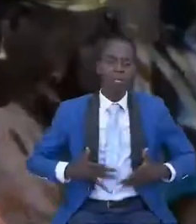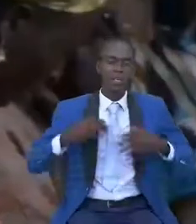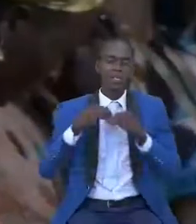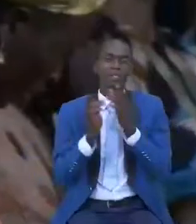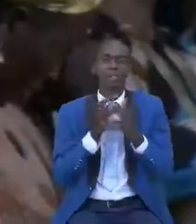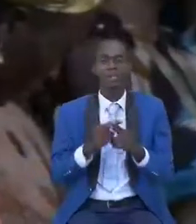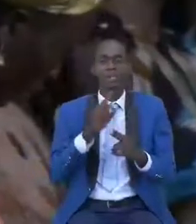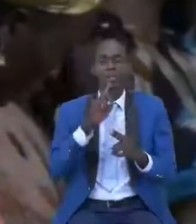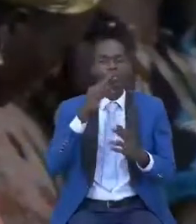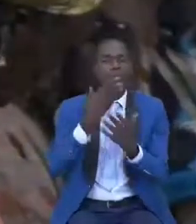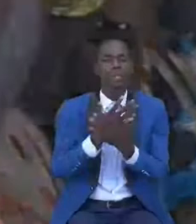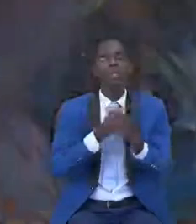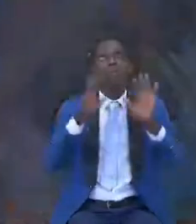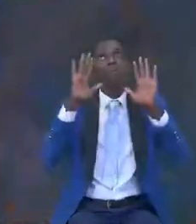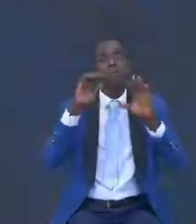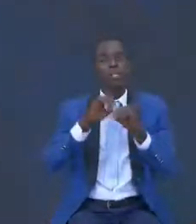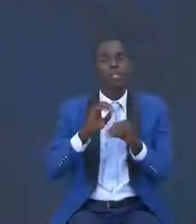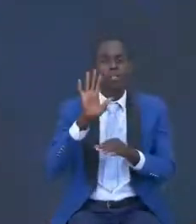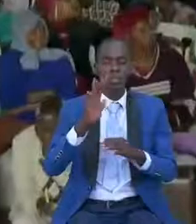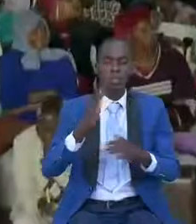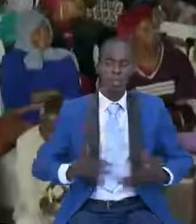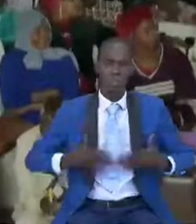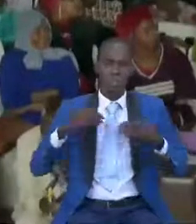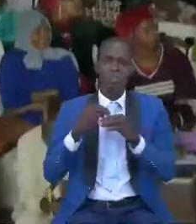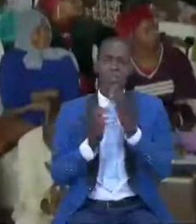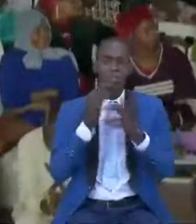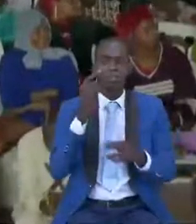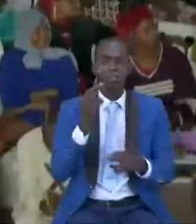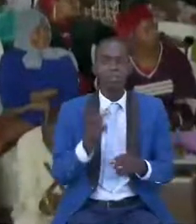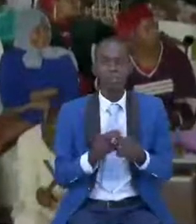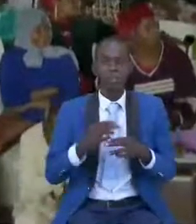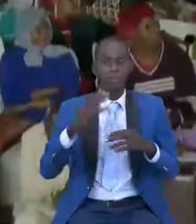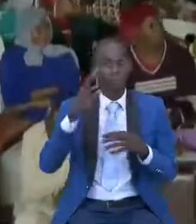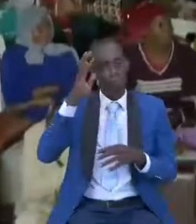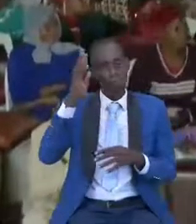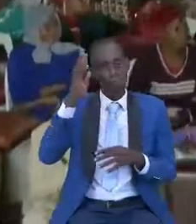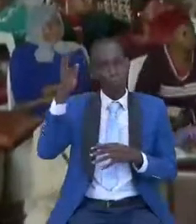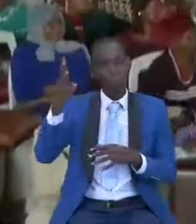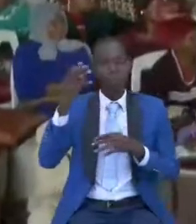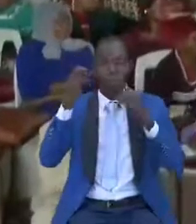ce nom. Les miracles dans ta vie, signes et prodiges dans ta vie,